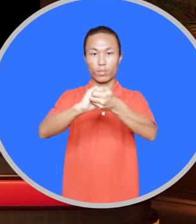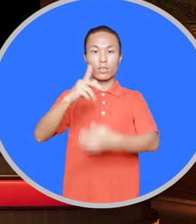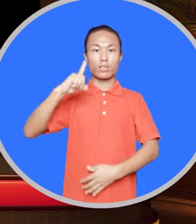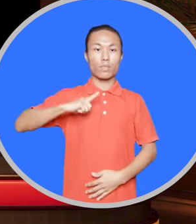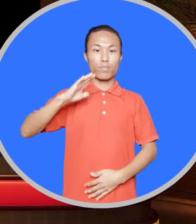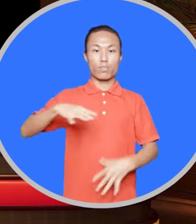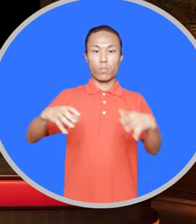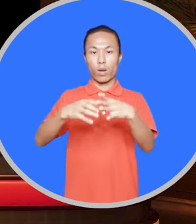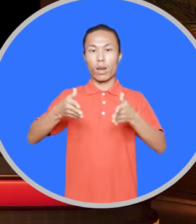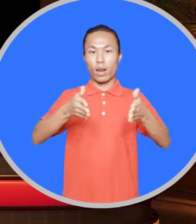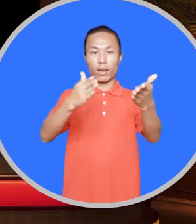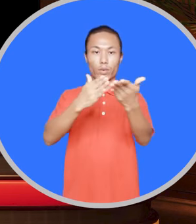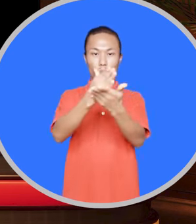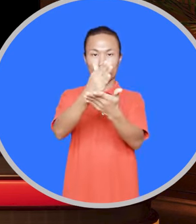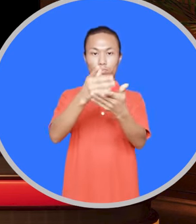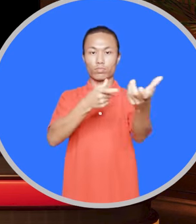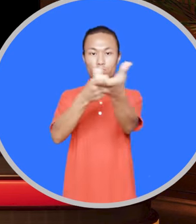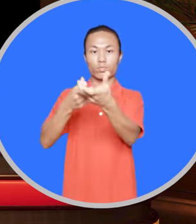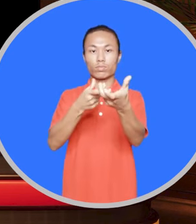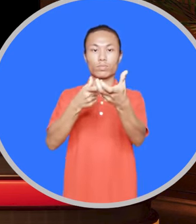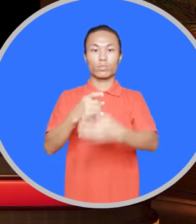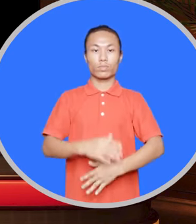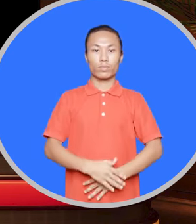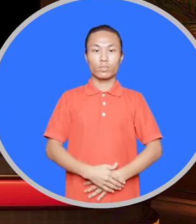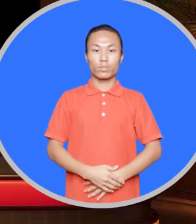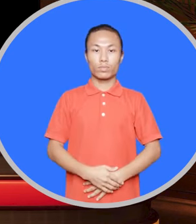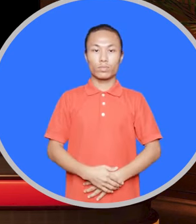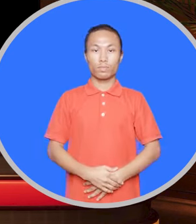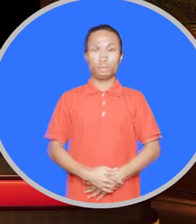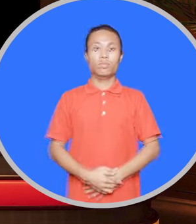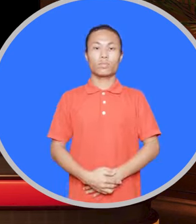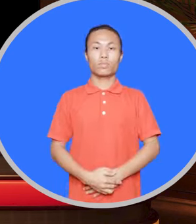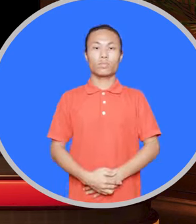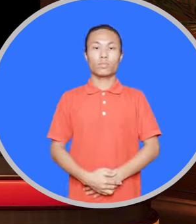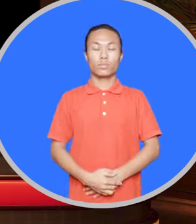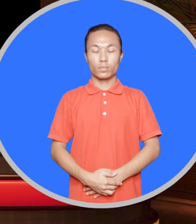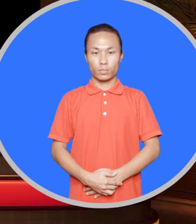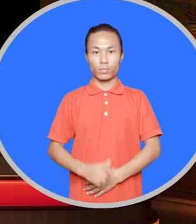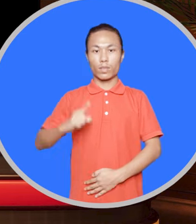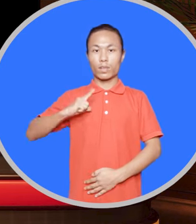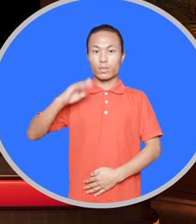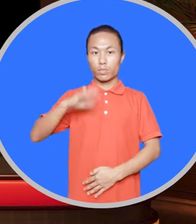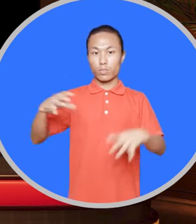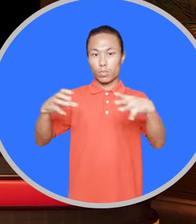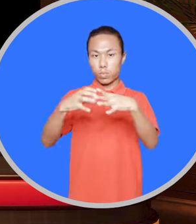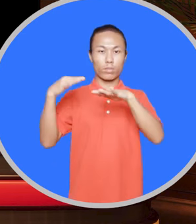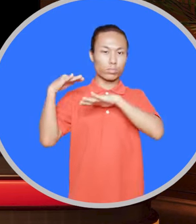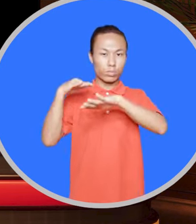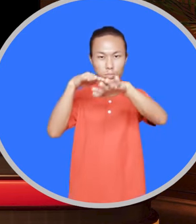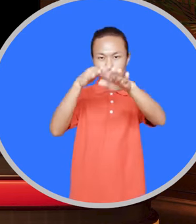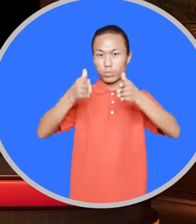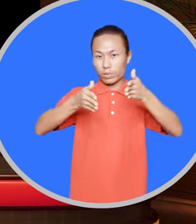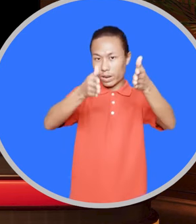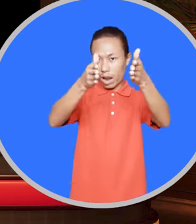အမည်နဲ့စစ်စင်ရေးကိုရှေ့ဆက်မတိုးနိုင်အောင်ဖျက်တောက်ထားတာလို့ KNU ကဆိုပါတယ်။ထိုးစစ်ဆင်လာတဲ့အာဏာသိမ်းအကျန်းဖက်စစ်ကောင်စီတပ်တွေ